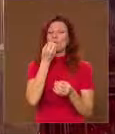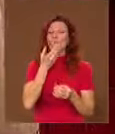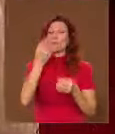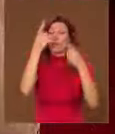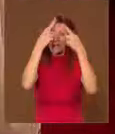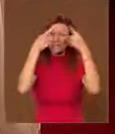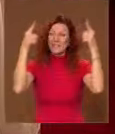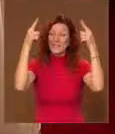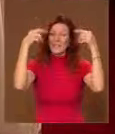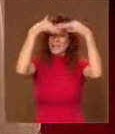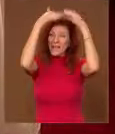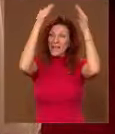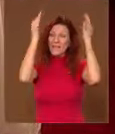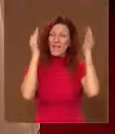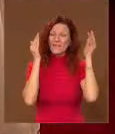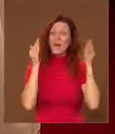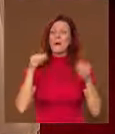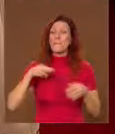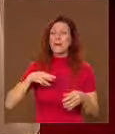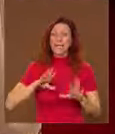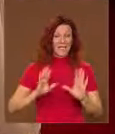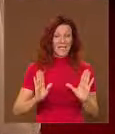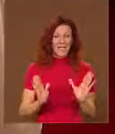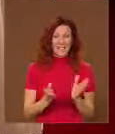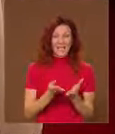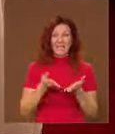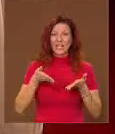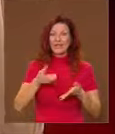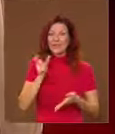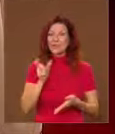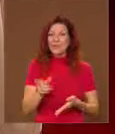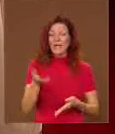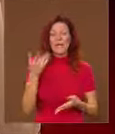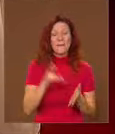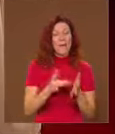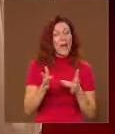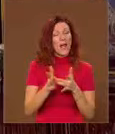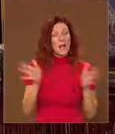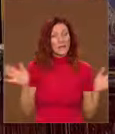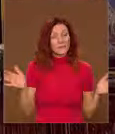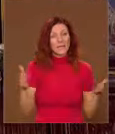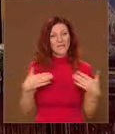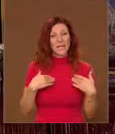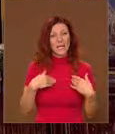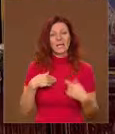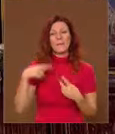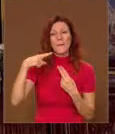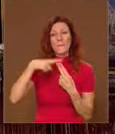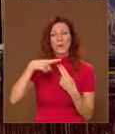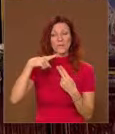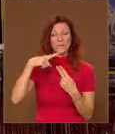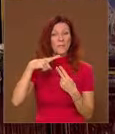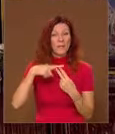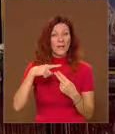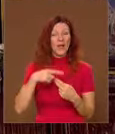Света и Дева Мария и стана човек. И бе разпнат за нас при Понтия Пилат